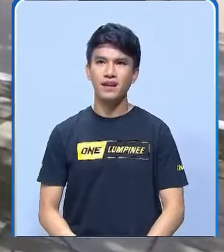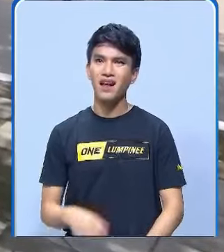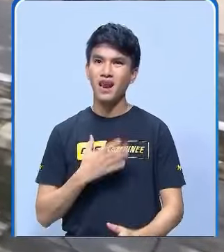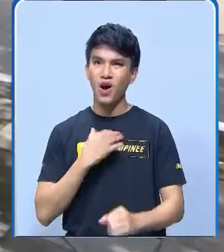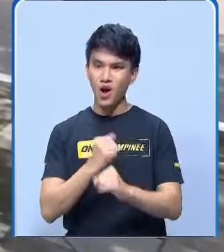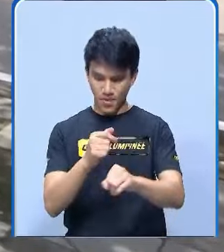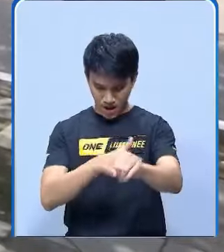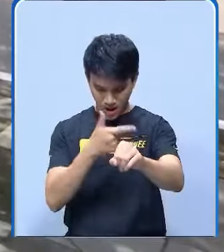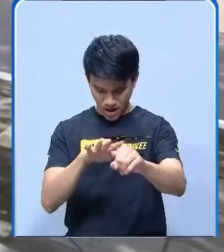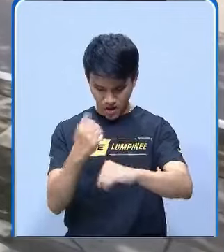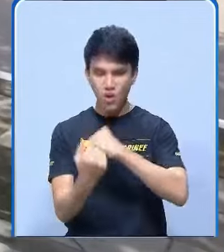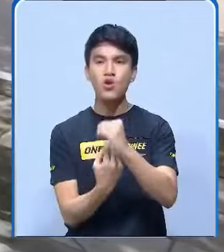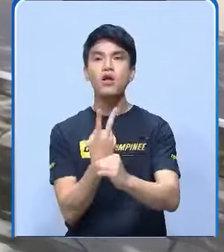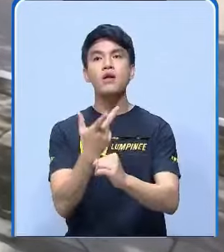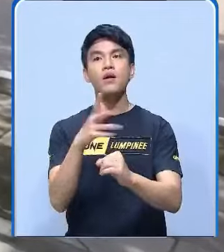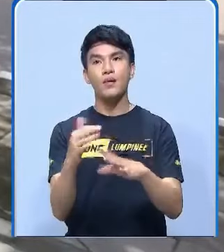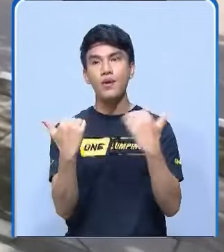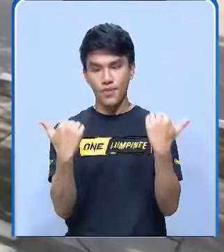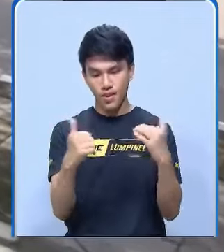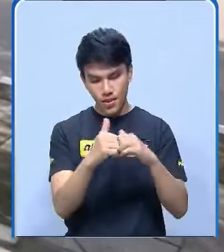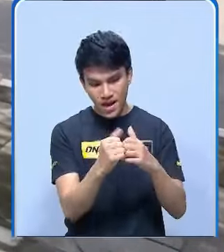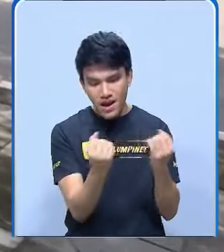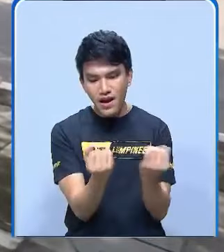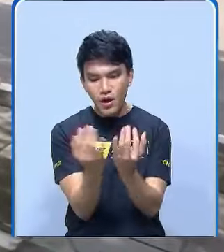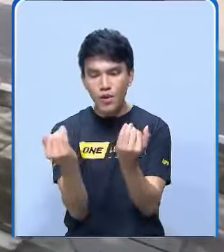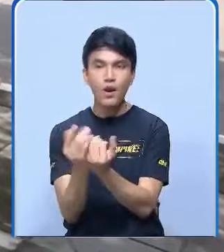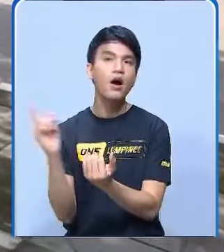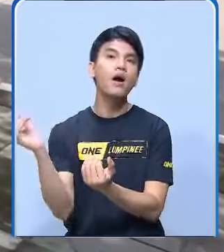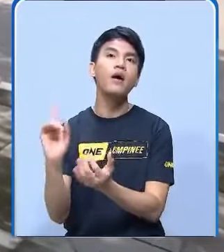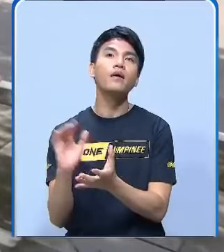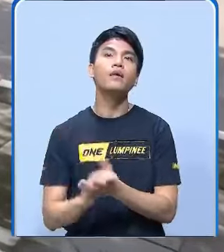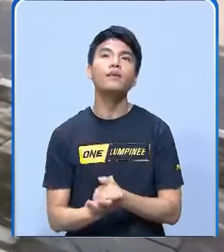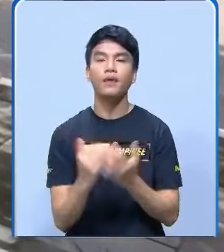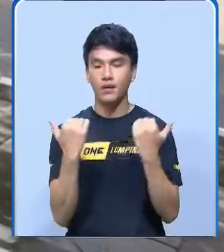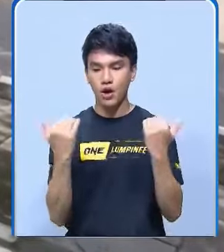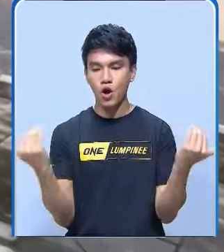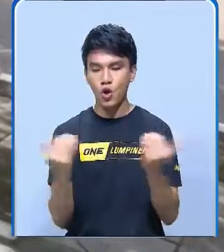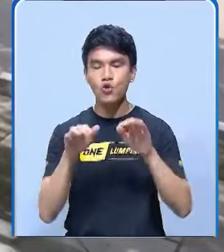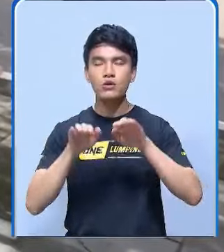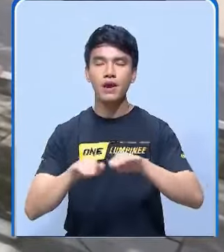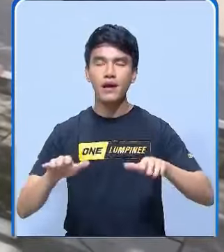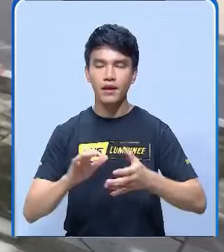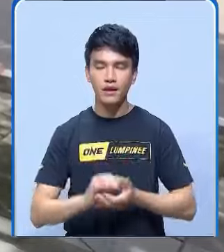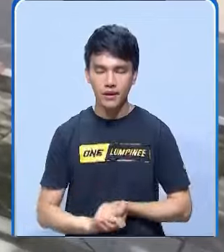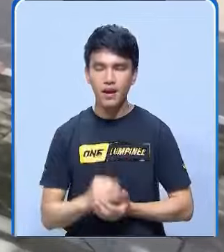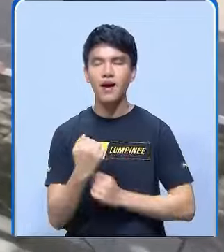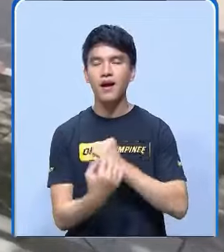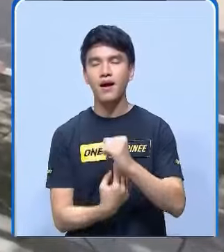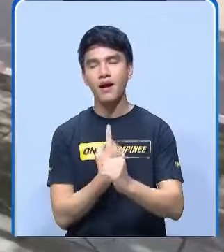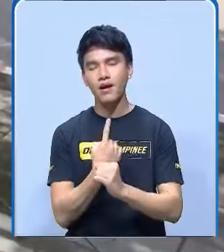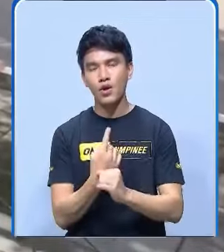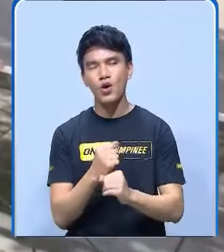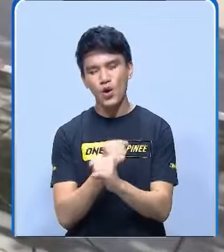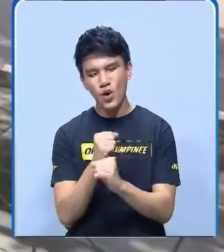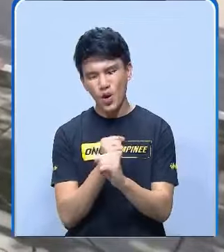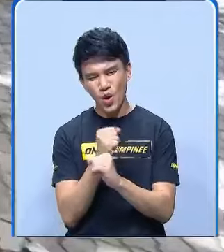ครับ 2ปีกว่าค่ะแล้วผลกระทบของเรายังไงบ้างครับผลกระทบยังไงลูกหนูยังเล็กอยู่ได้ขวบนึงค่ะจะต้องกินนม